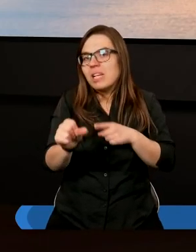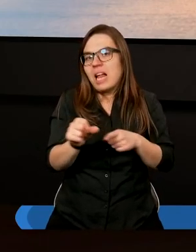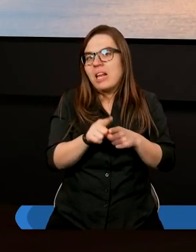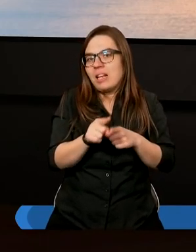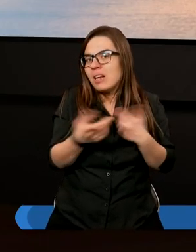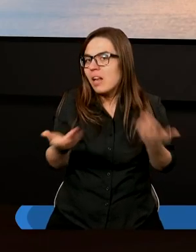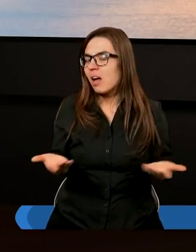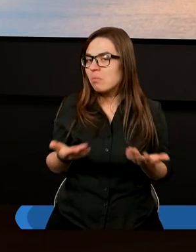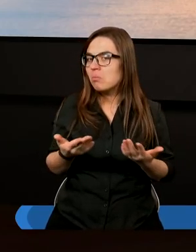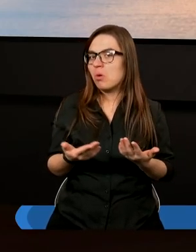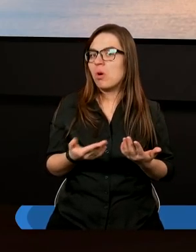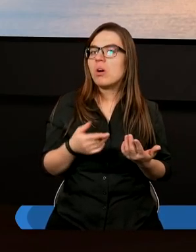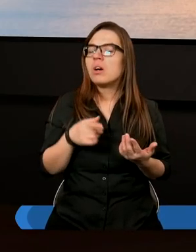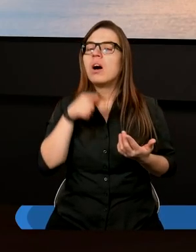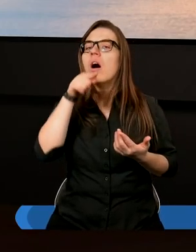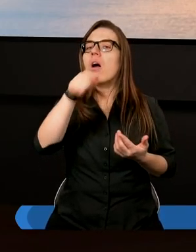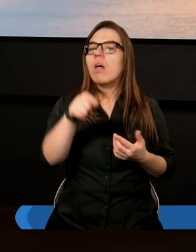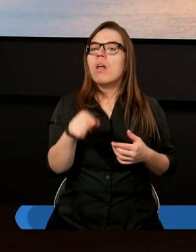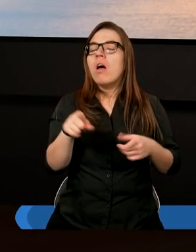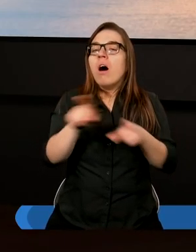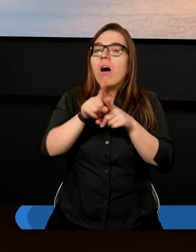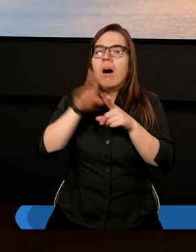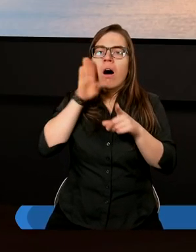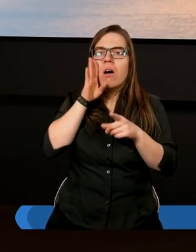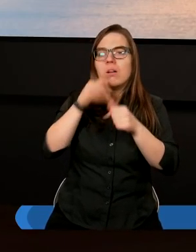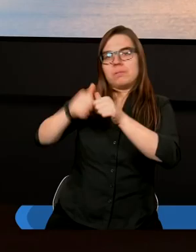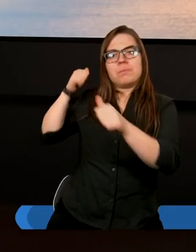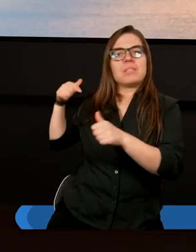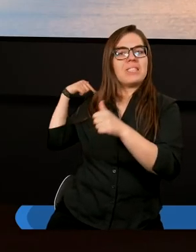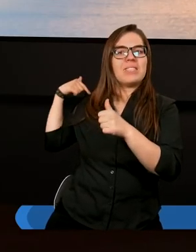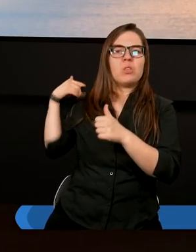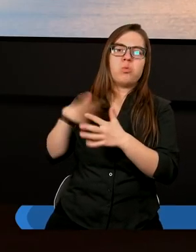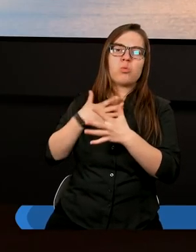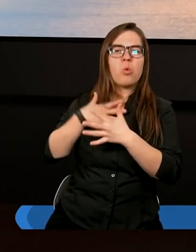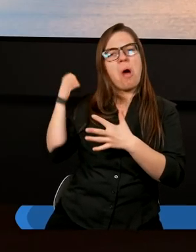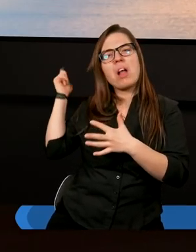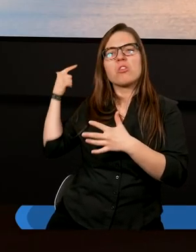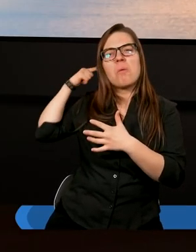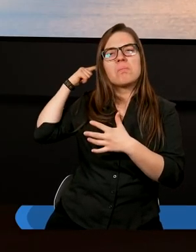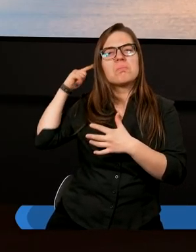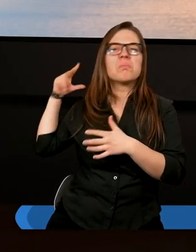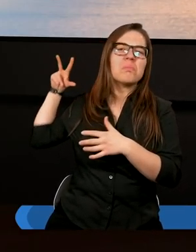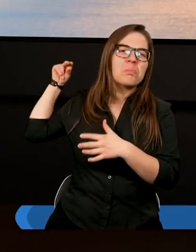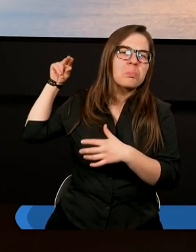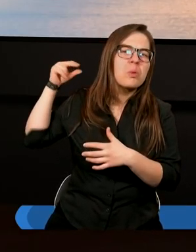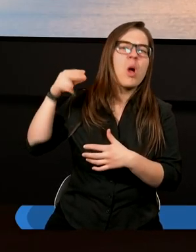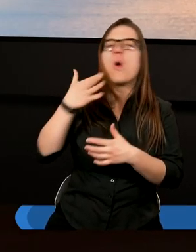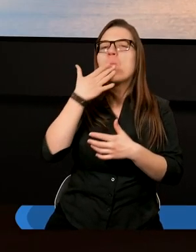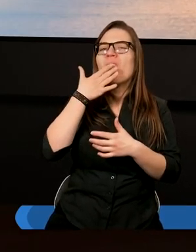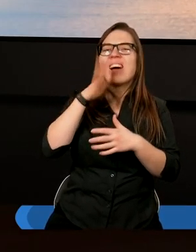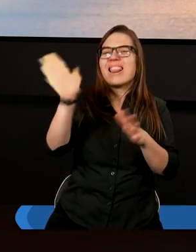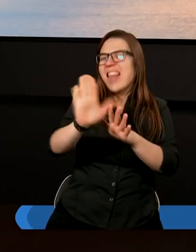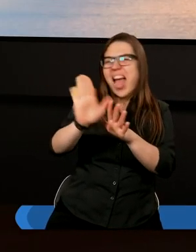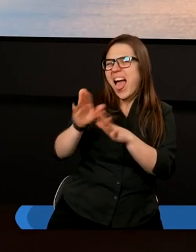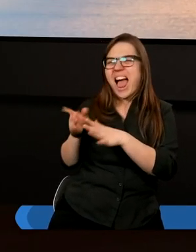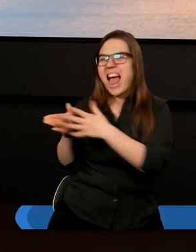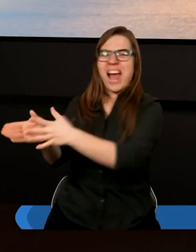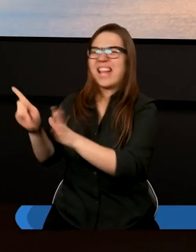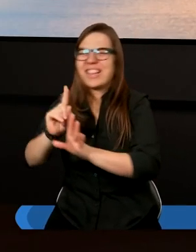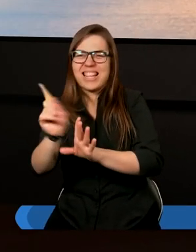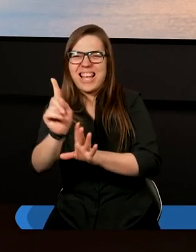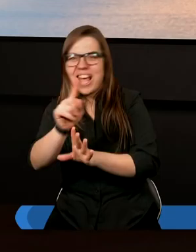Świętego jakoś tyłem i tak z tyłu ktoś za nami woła nie idź tą drogą albo